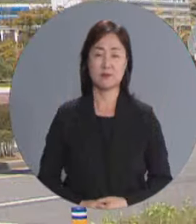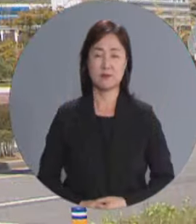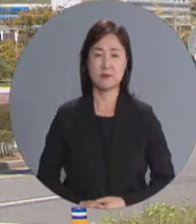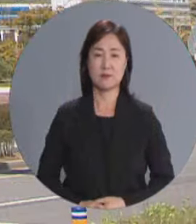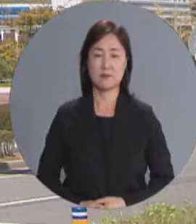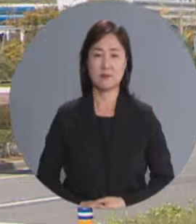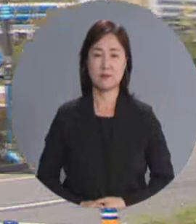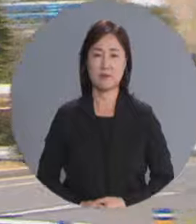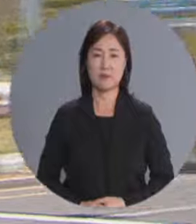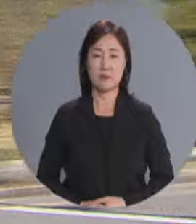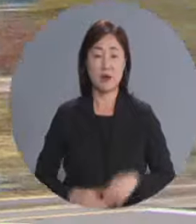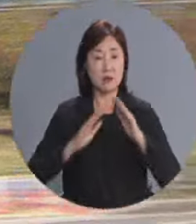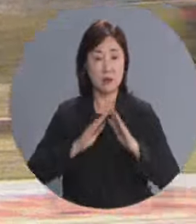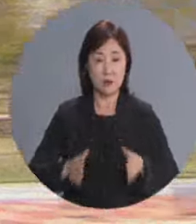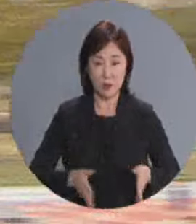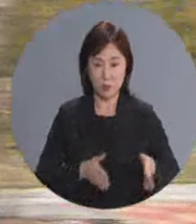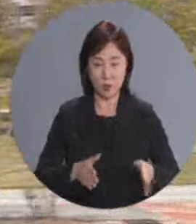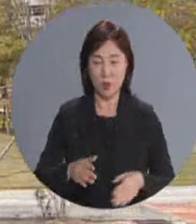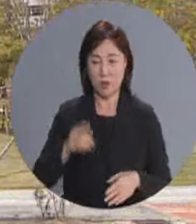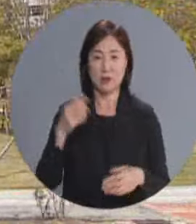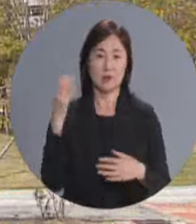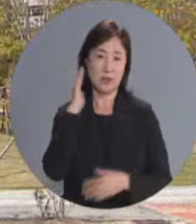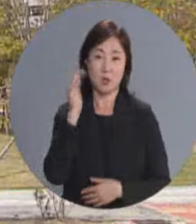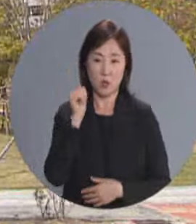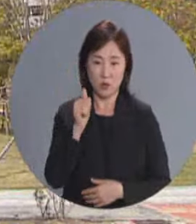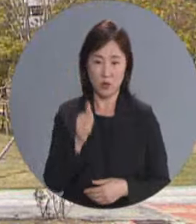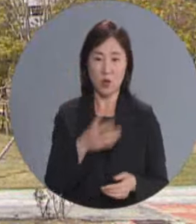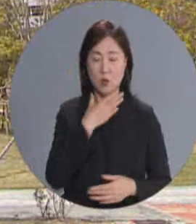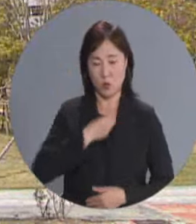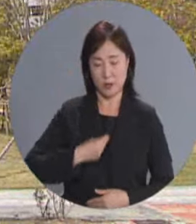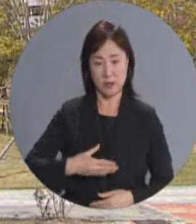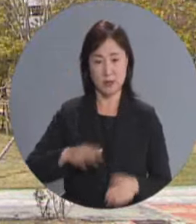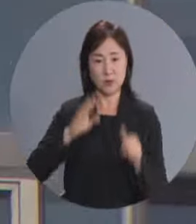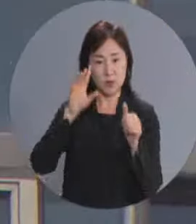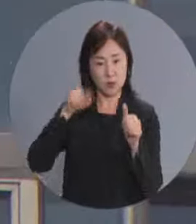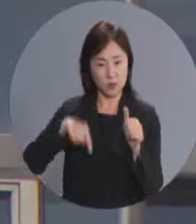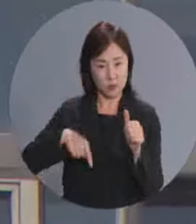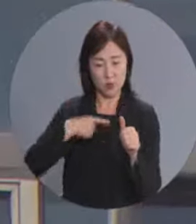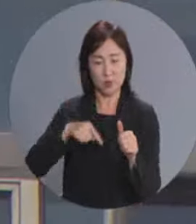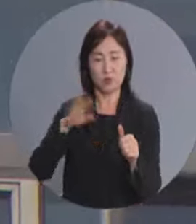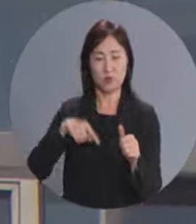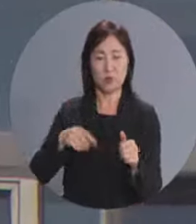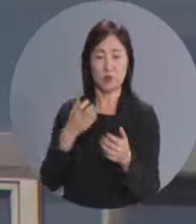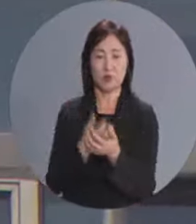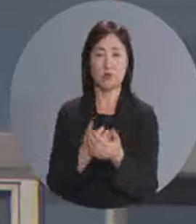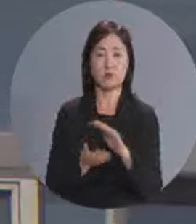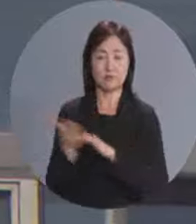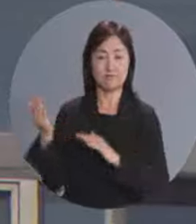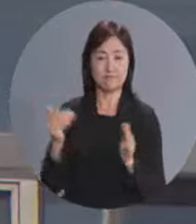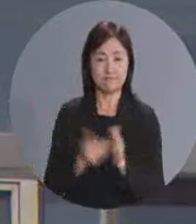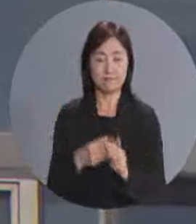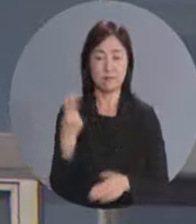기자입니다 전라남도가 대통령실과 보건복지부 교육부 공문을 보냈습니다